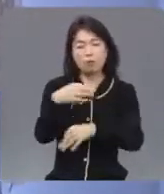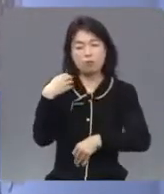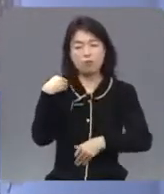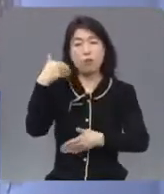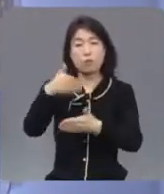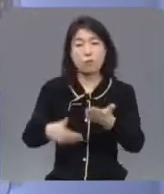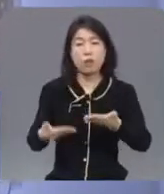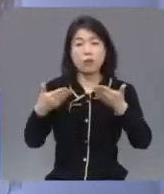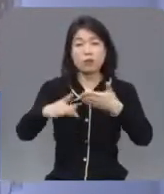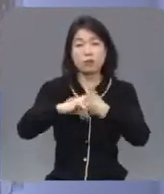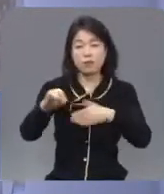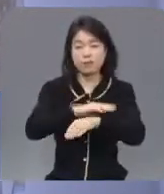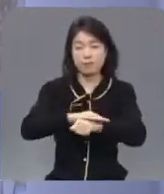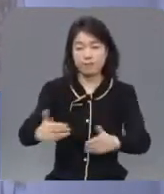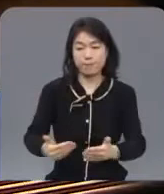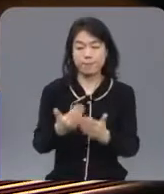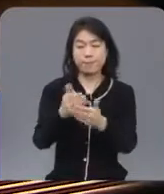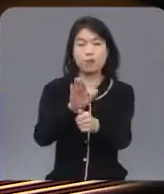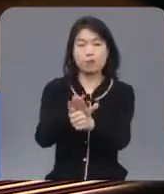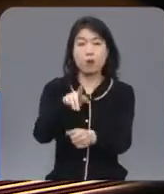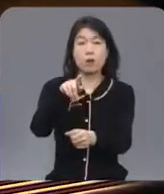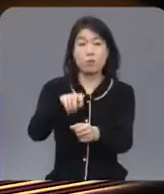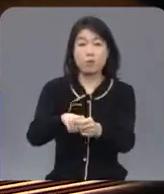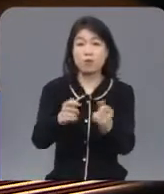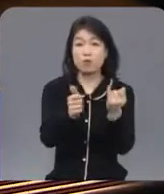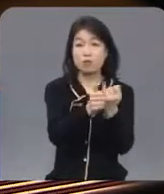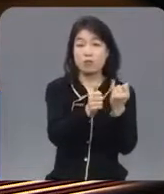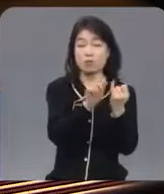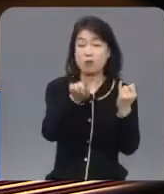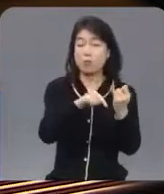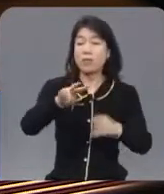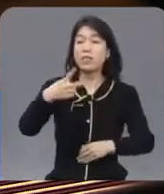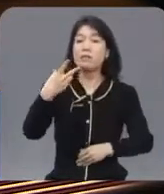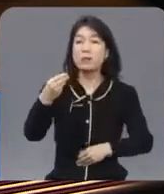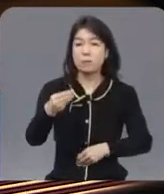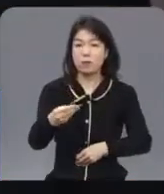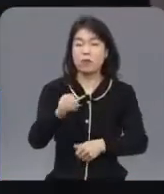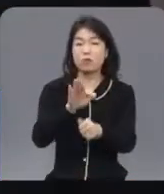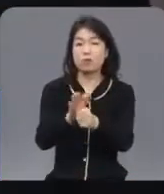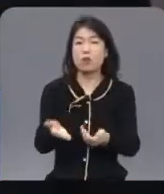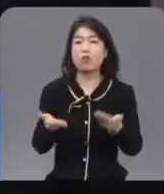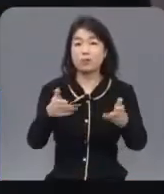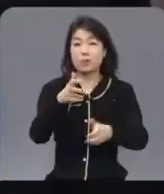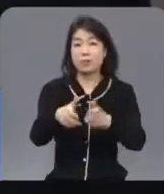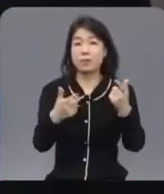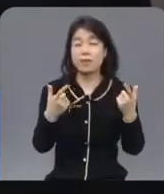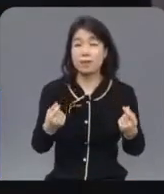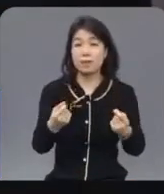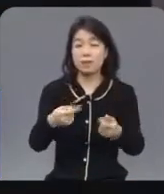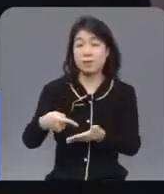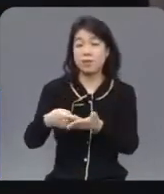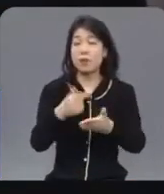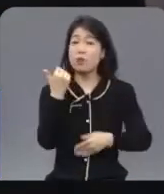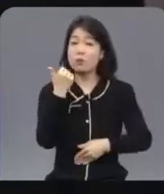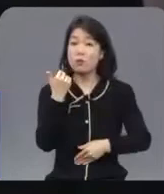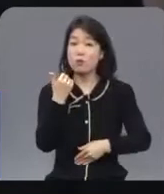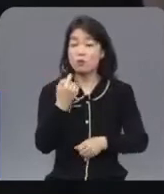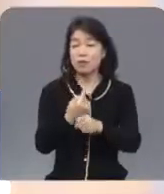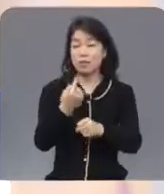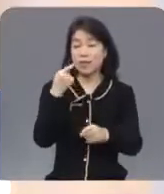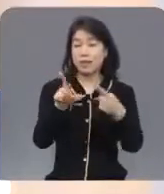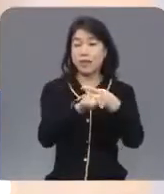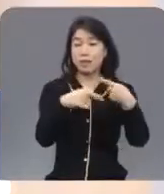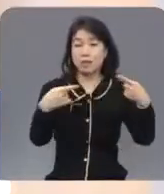지역 정착을 유도하기 위해서 보 부당 200만 원을 지원하는 사업입니다 신청자격은 지난 해